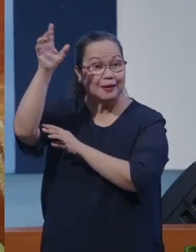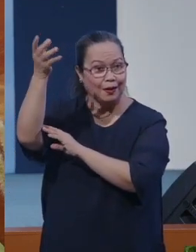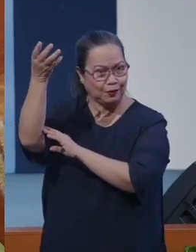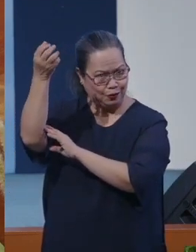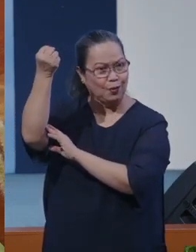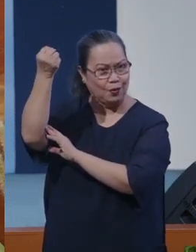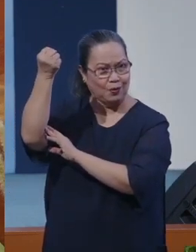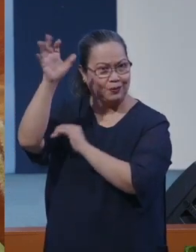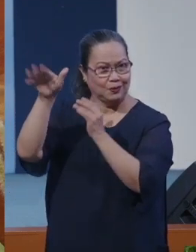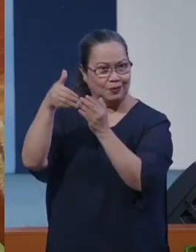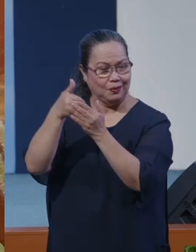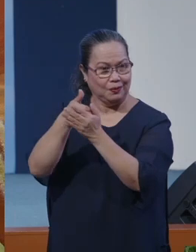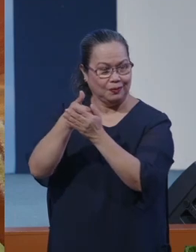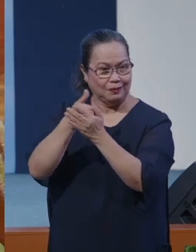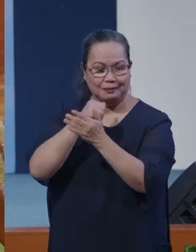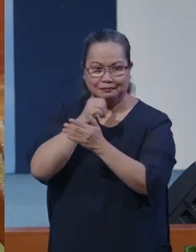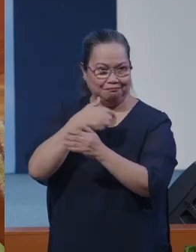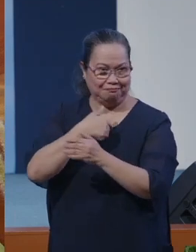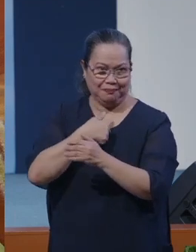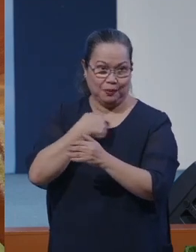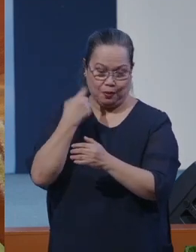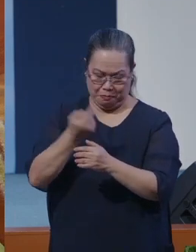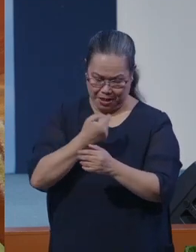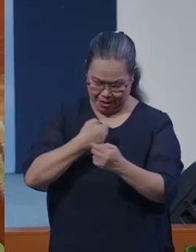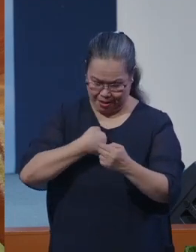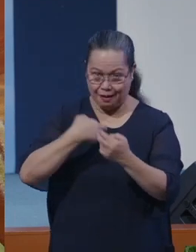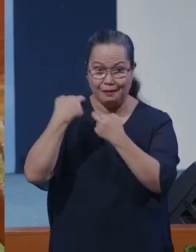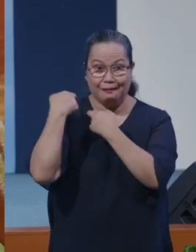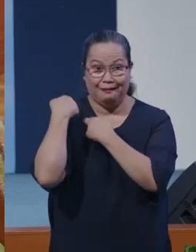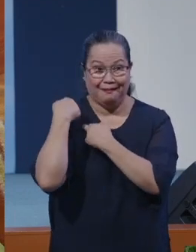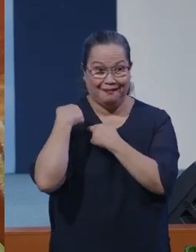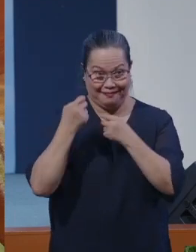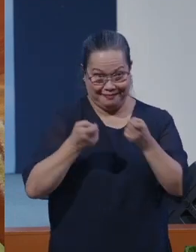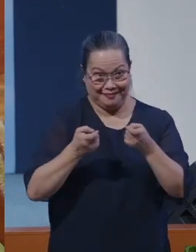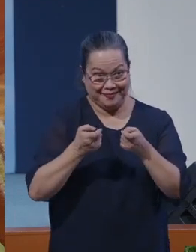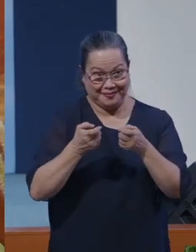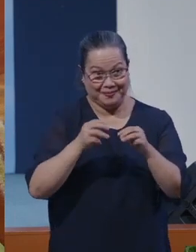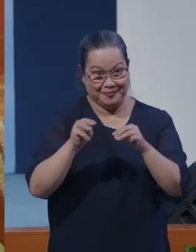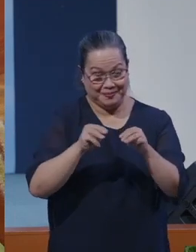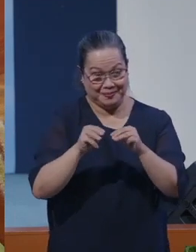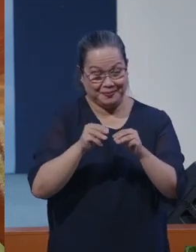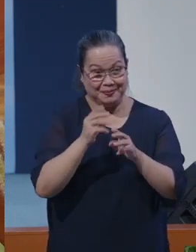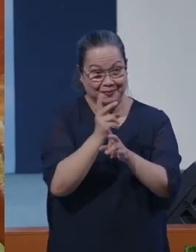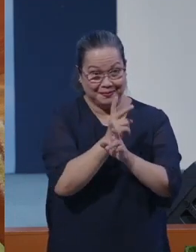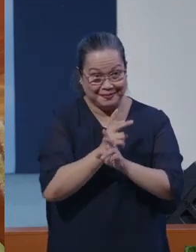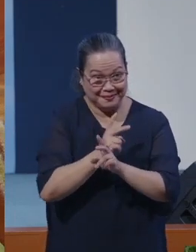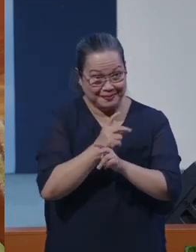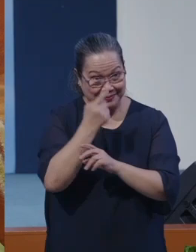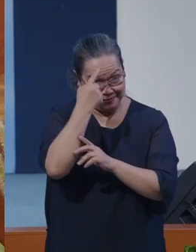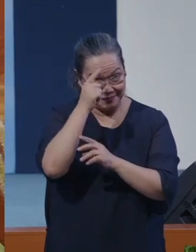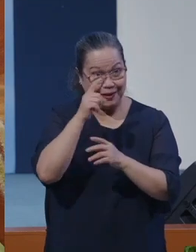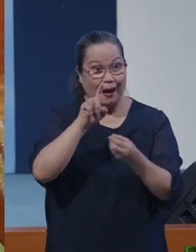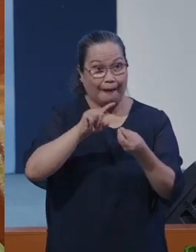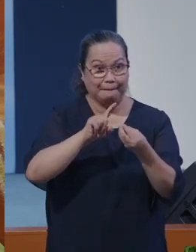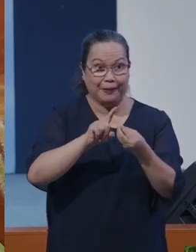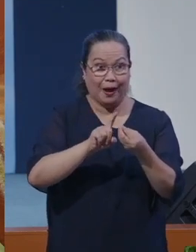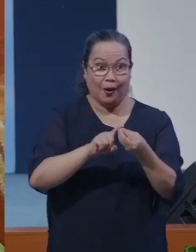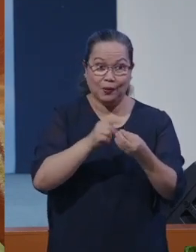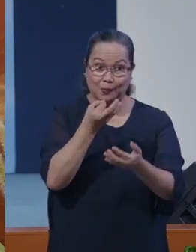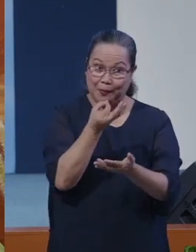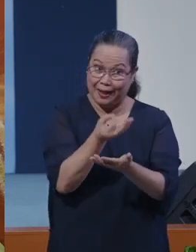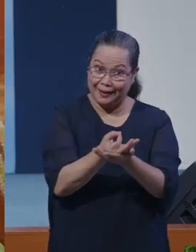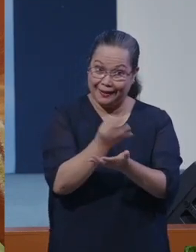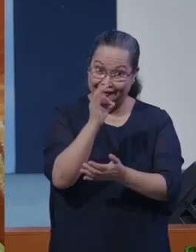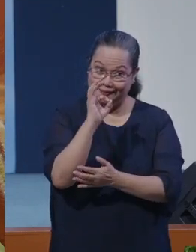ng lahat ng ito at hindi ako at ako'y tagapangalaga lang, yung attitude natin tungkol sa pera at